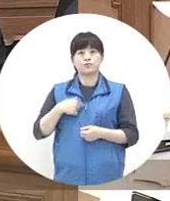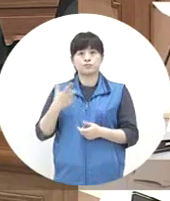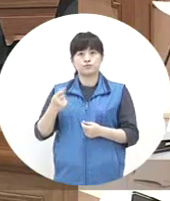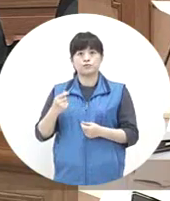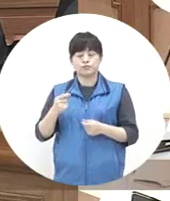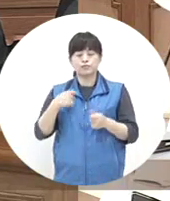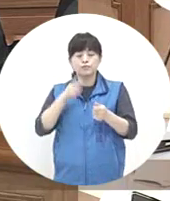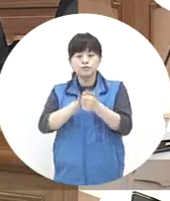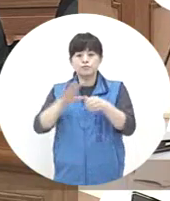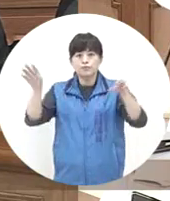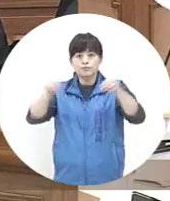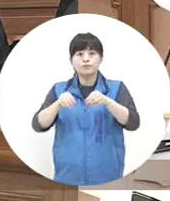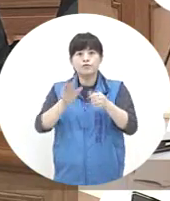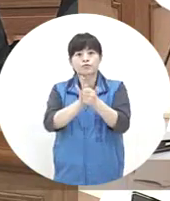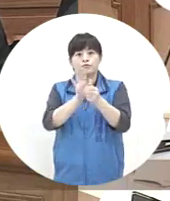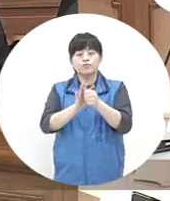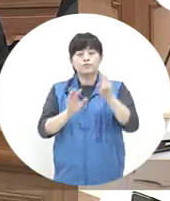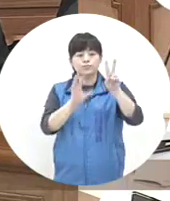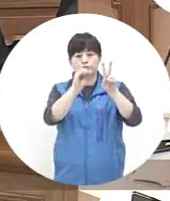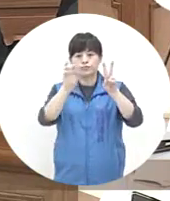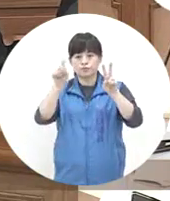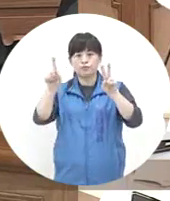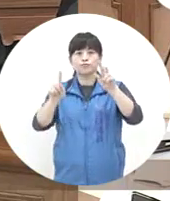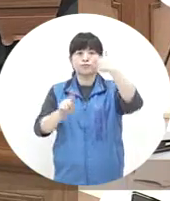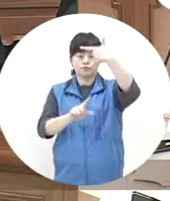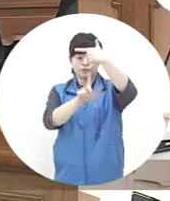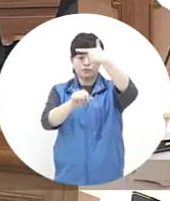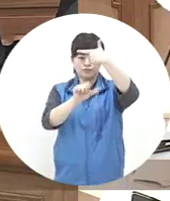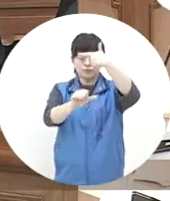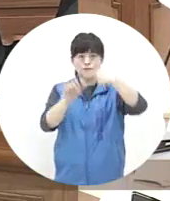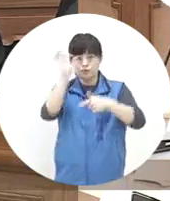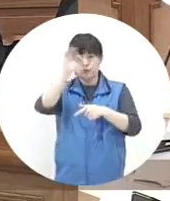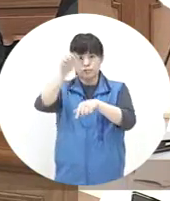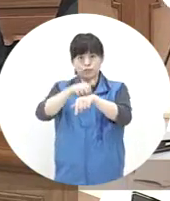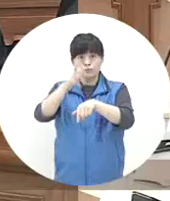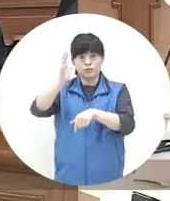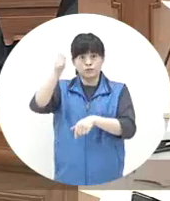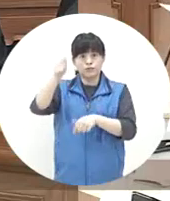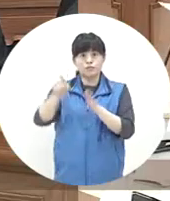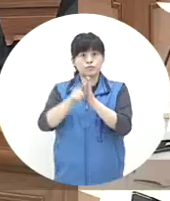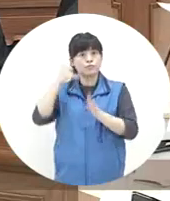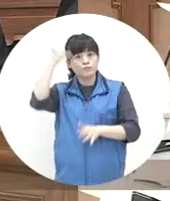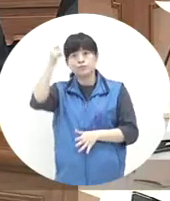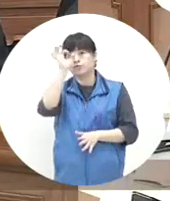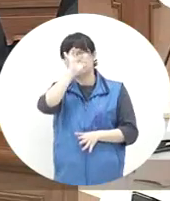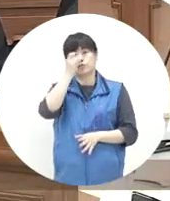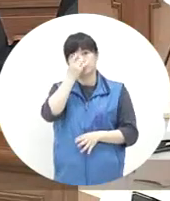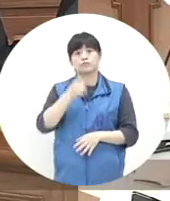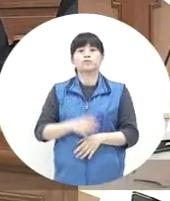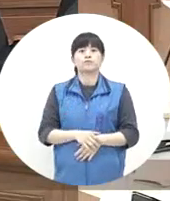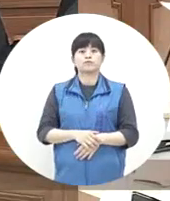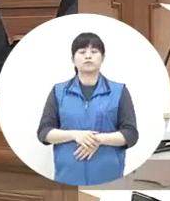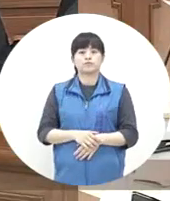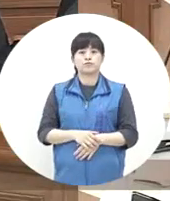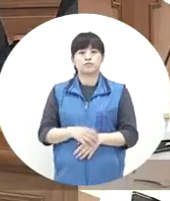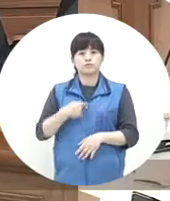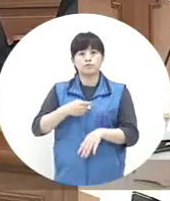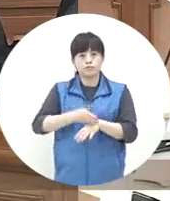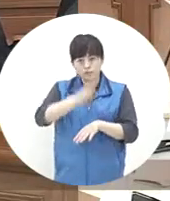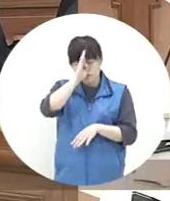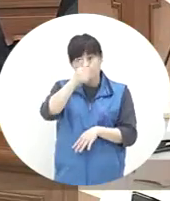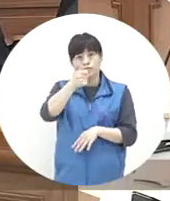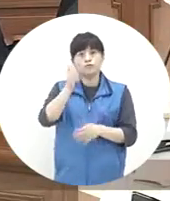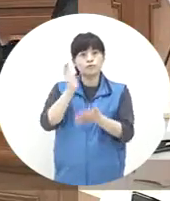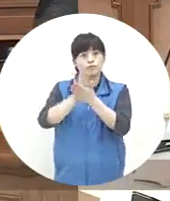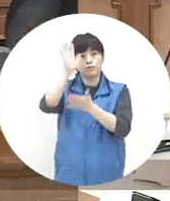中协调，在2021年6月5号要找侯市长的时候，卡等我找不人啦。好，那我很感谢，后来有找